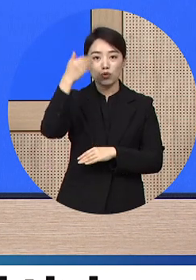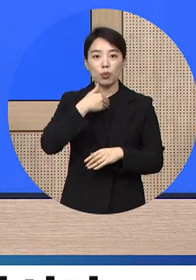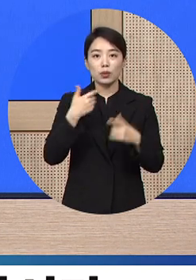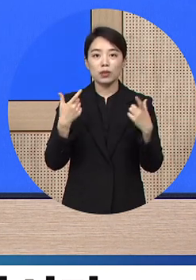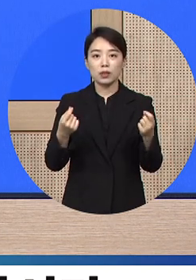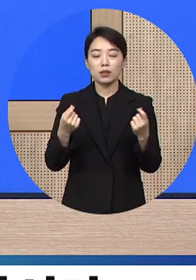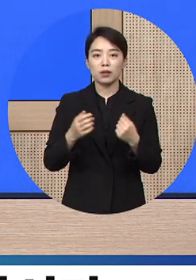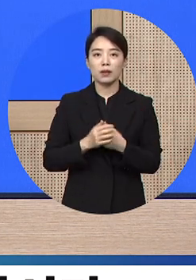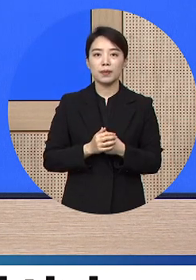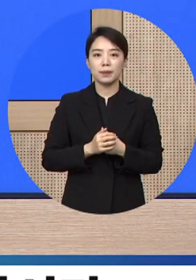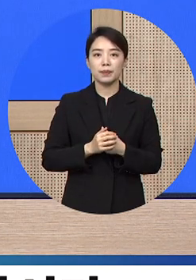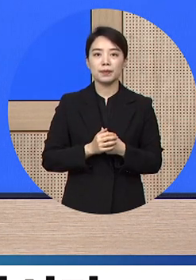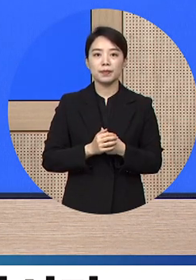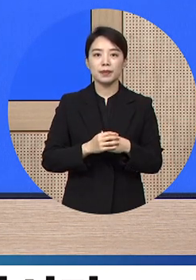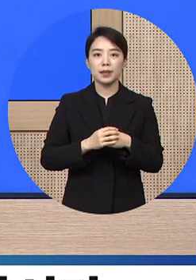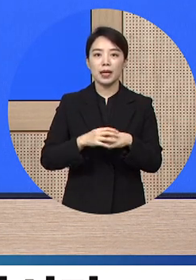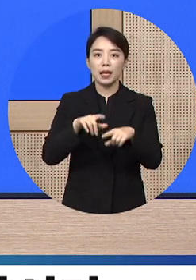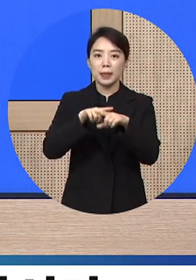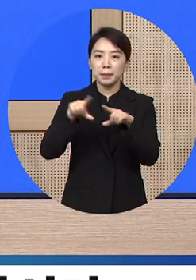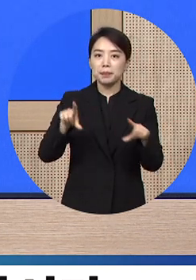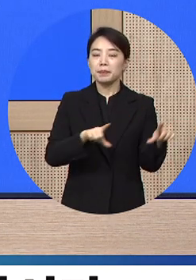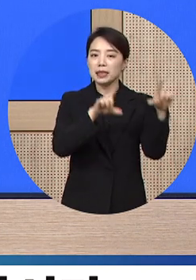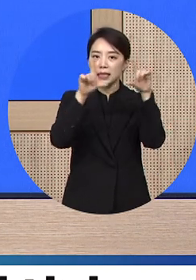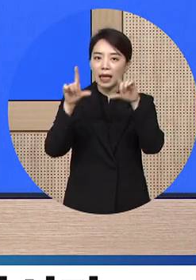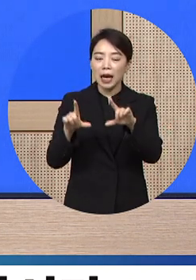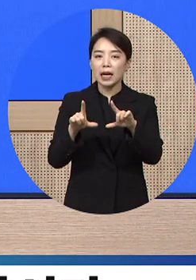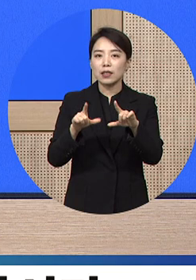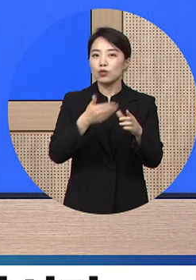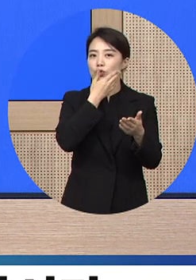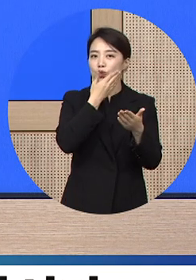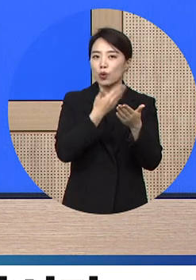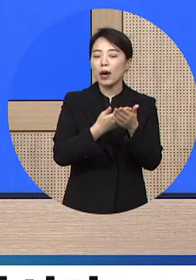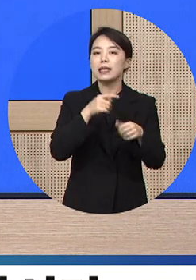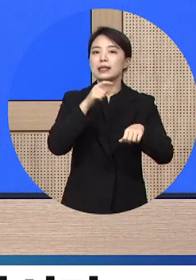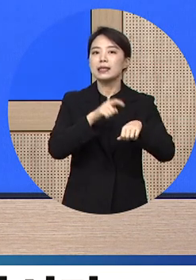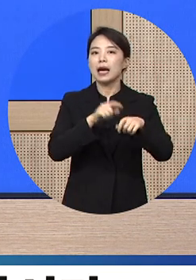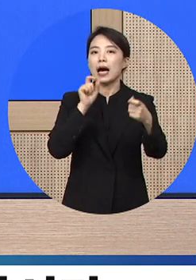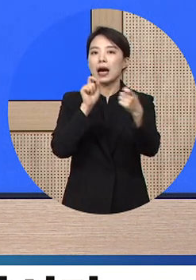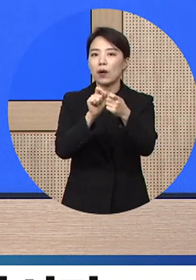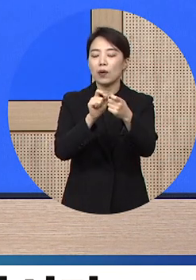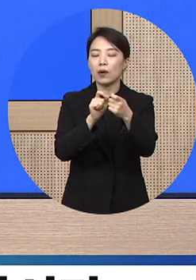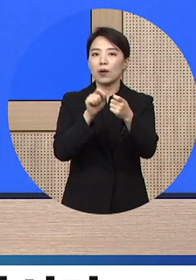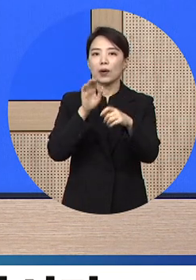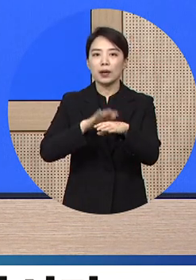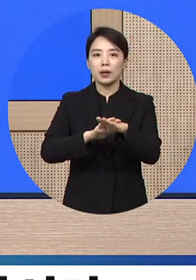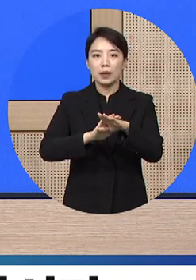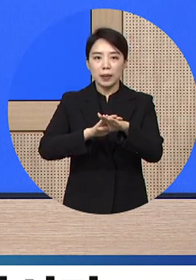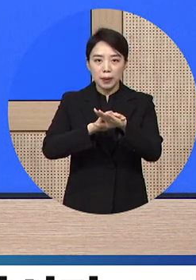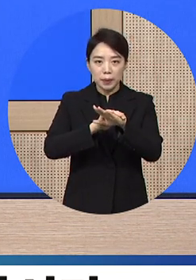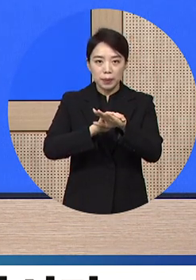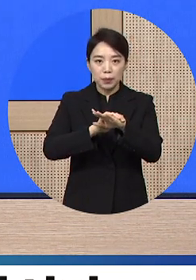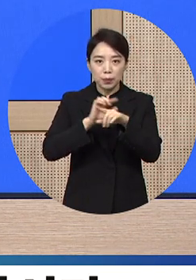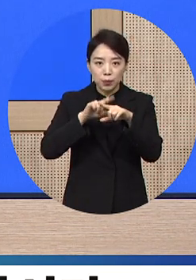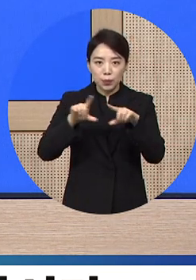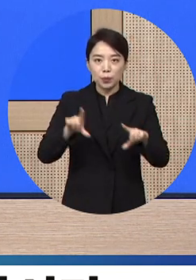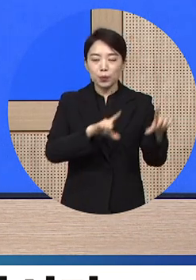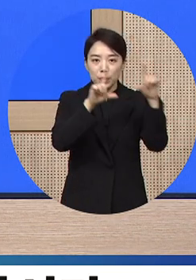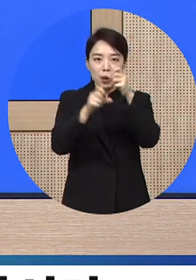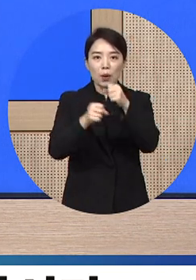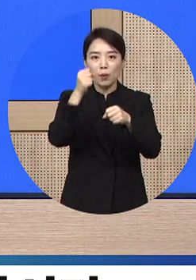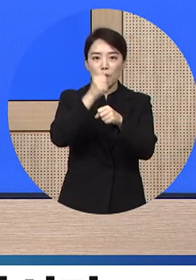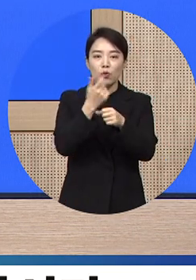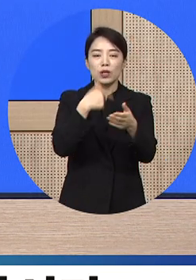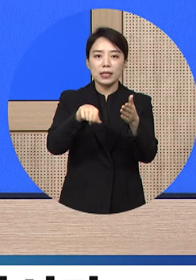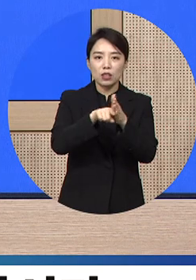것처럼 민생원의 골든타임이 얼마 남지 않았는데 민생과 이 경제 회복을 위해서